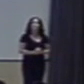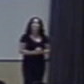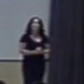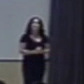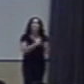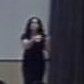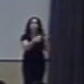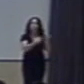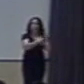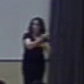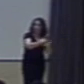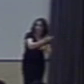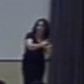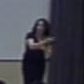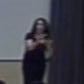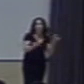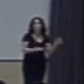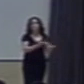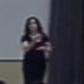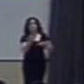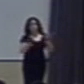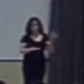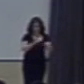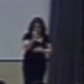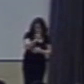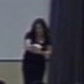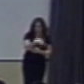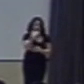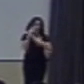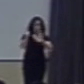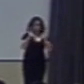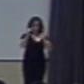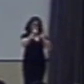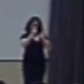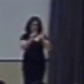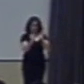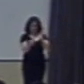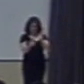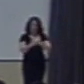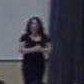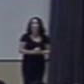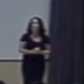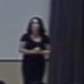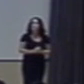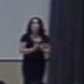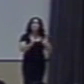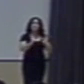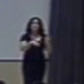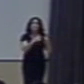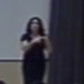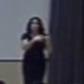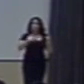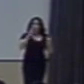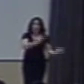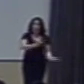els diaris bueno, també hi ha una franja d'edat bastant similar i sobretot ara us volia ensenyar